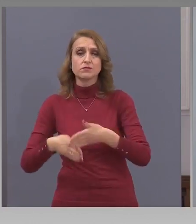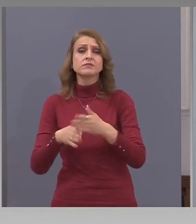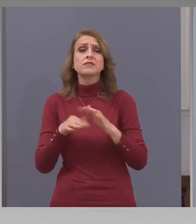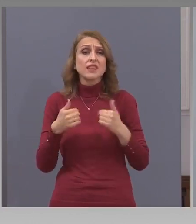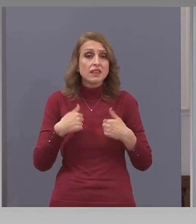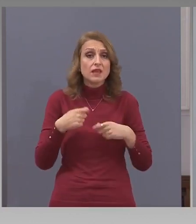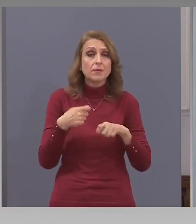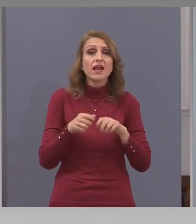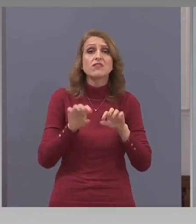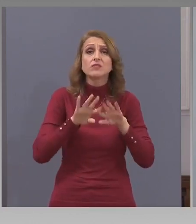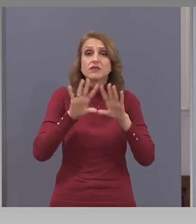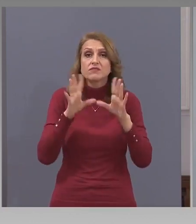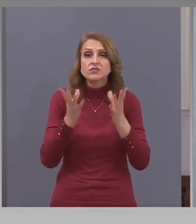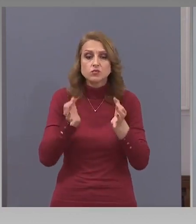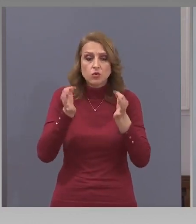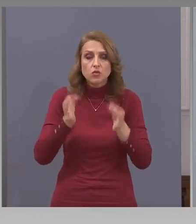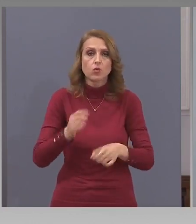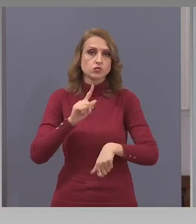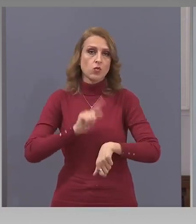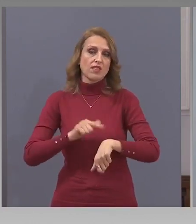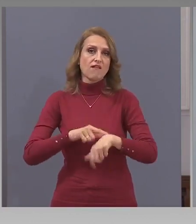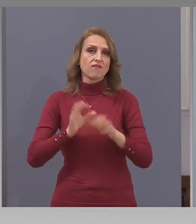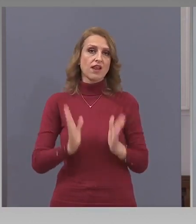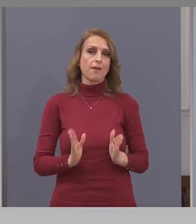навременно. Но просто